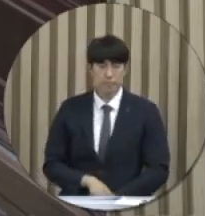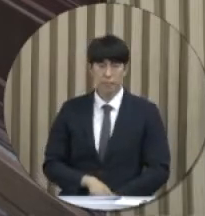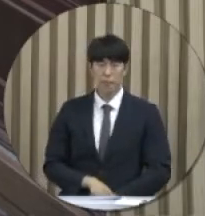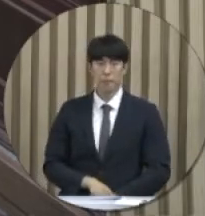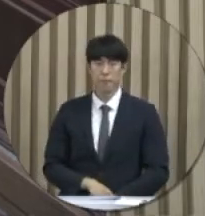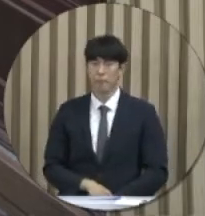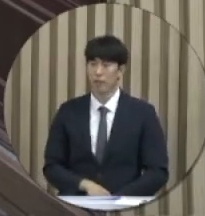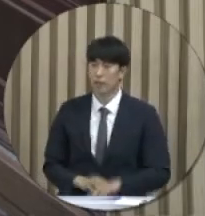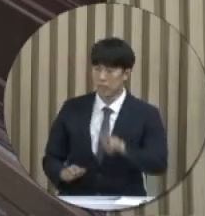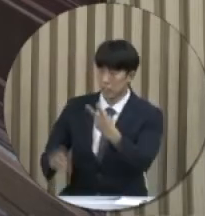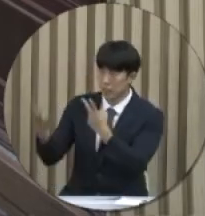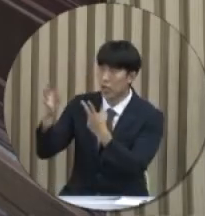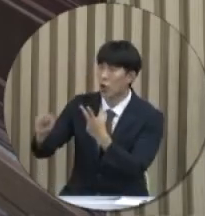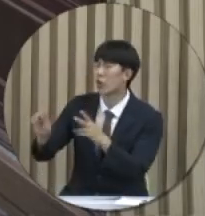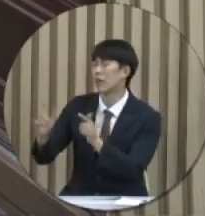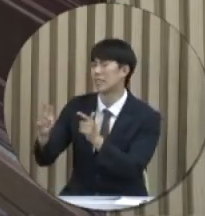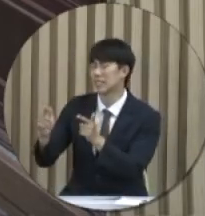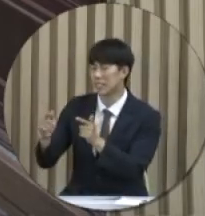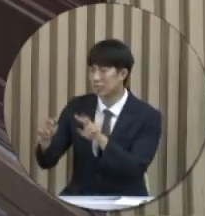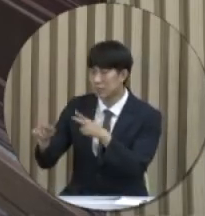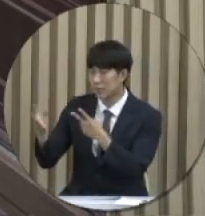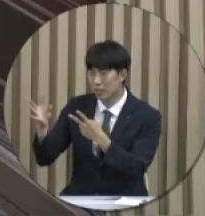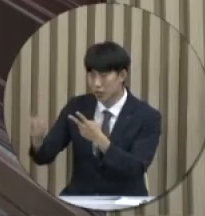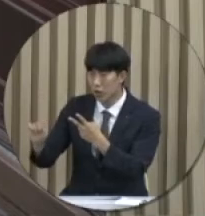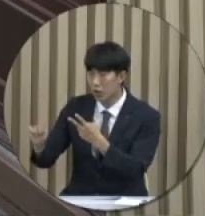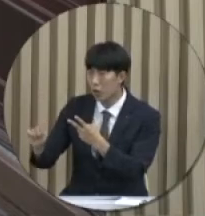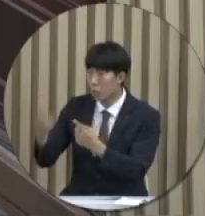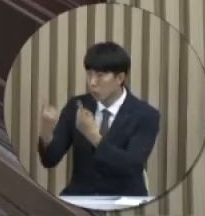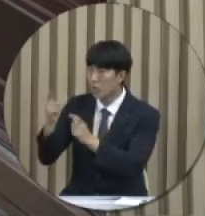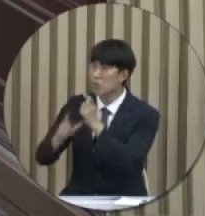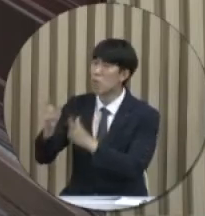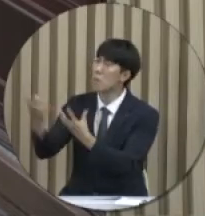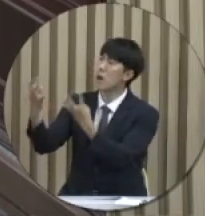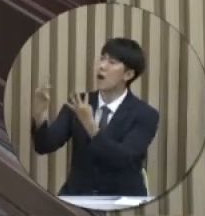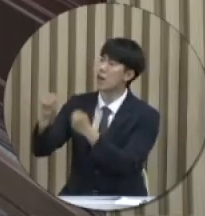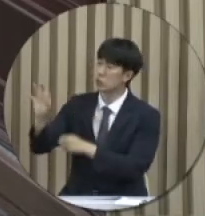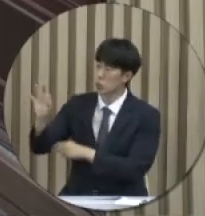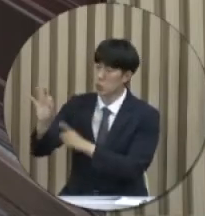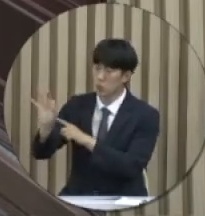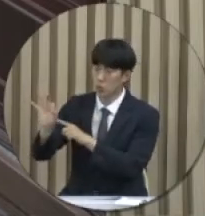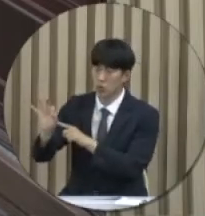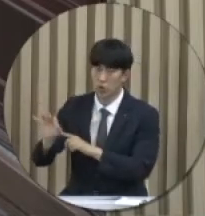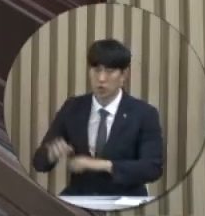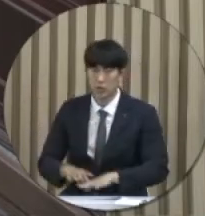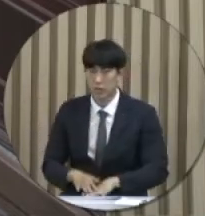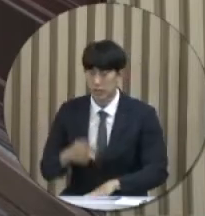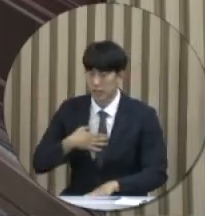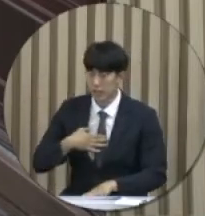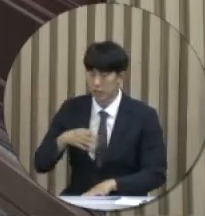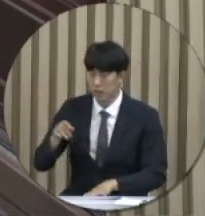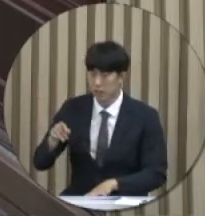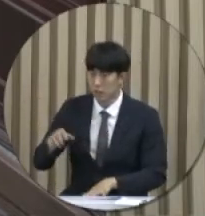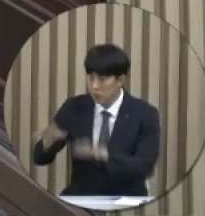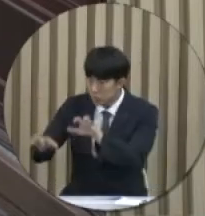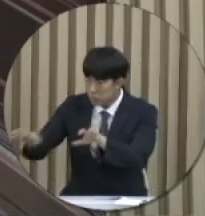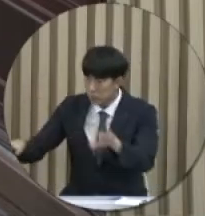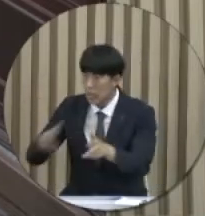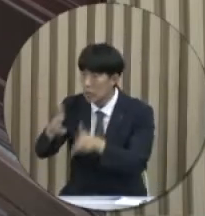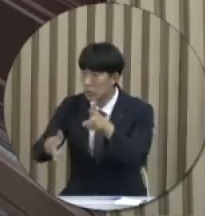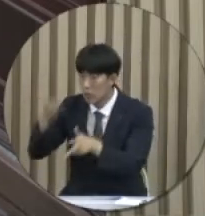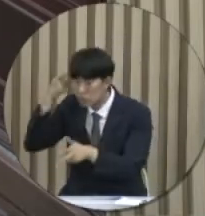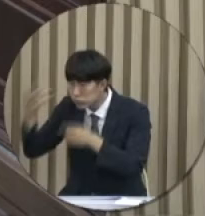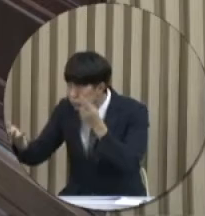부탁드리도록 하겠습니다. 200억은 아니었던 걸로 기억하고 그것도 훨씬 많은 금액이었고요. 그거는 제가 여기저기 그냥 업체들한테